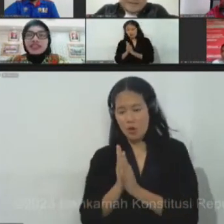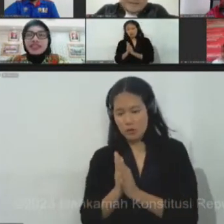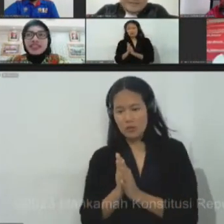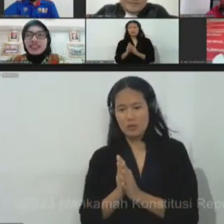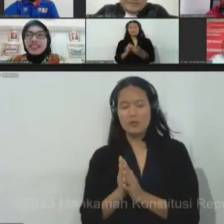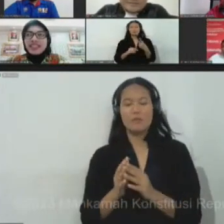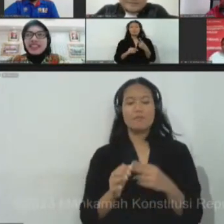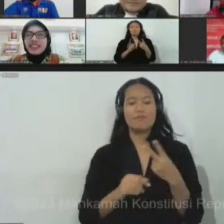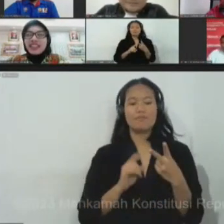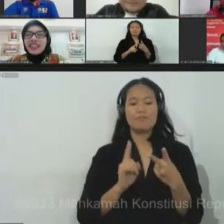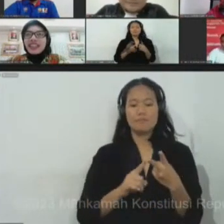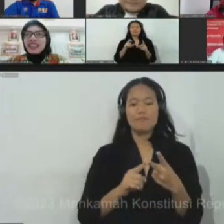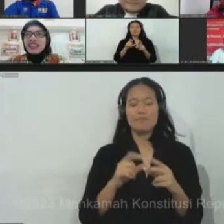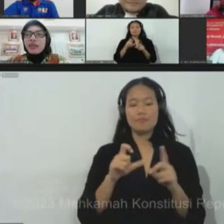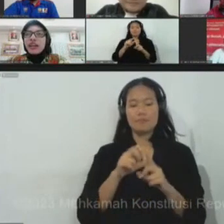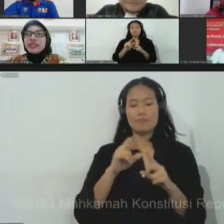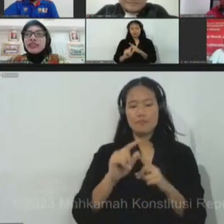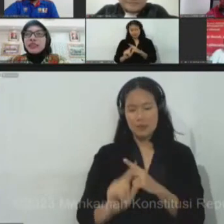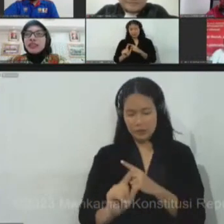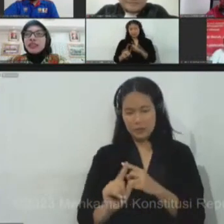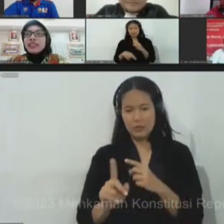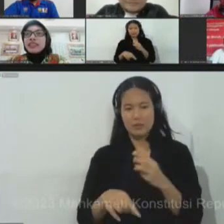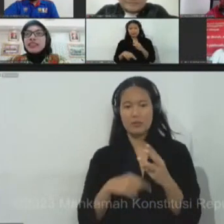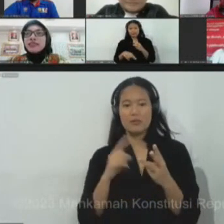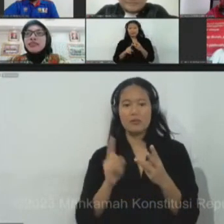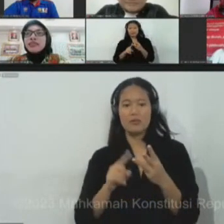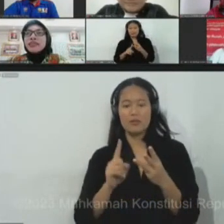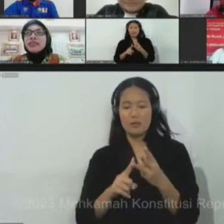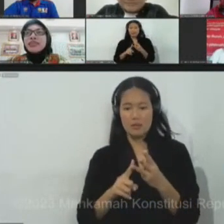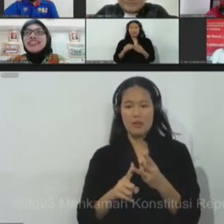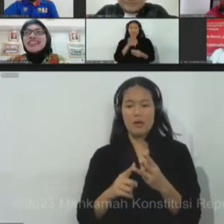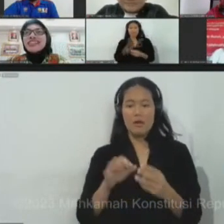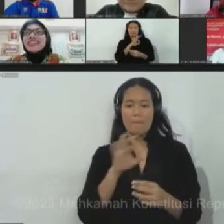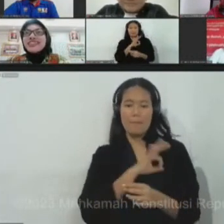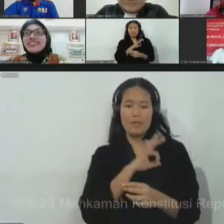mewakil dan presiden atau yang